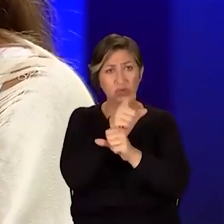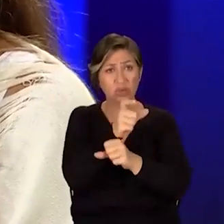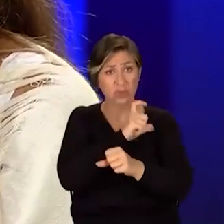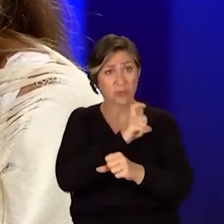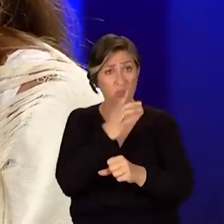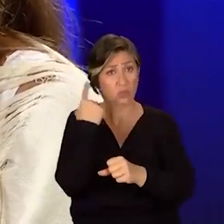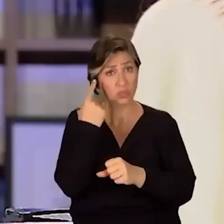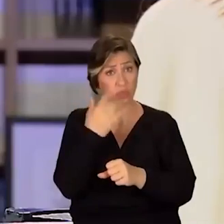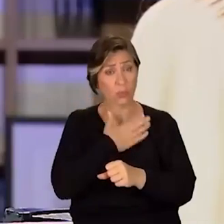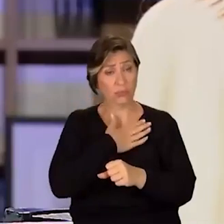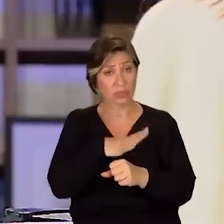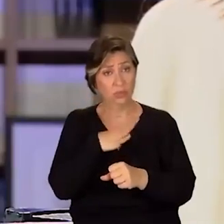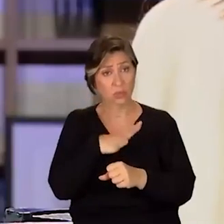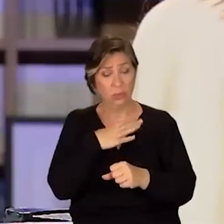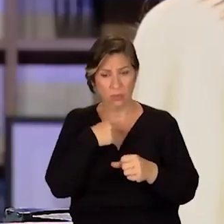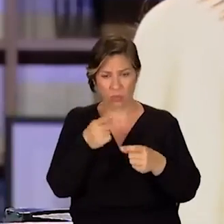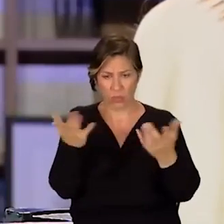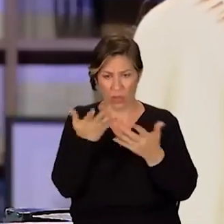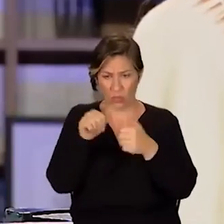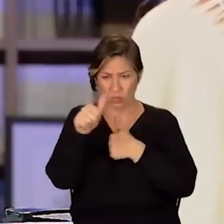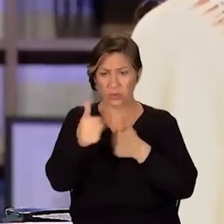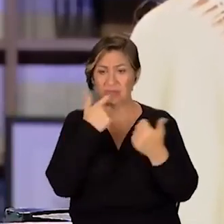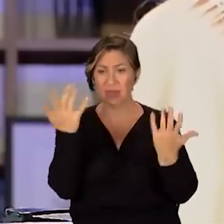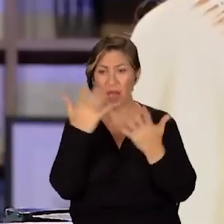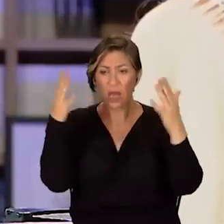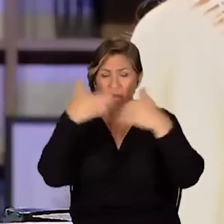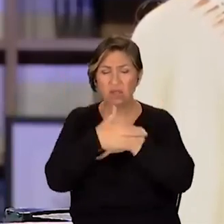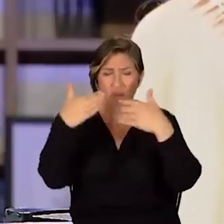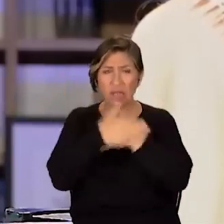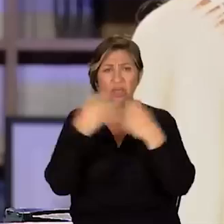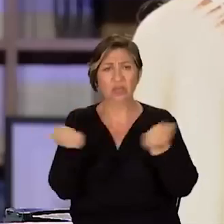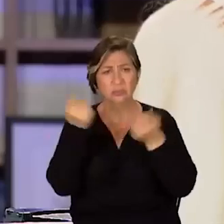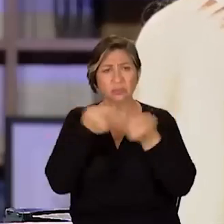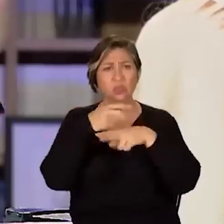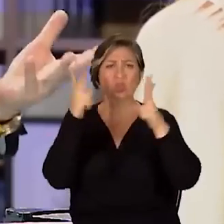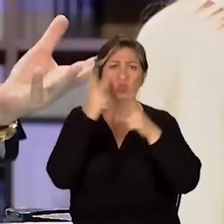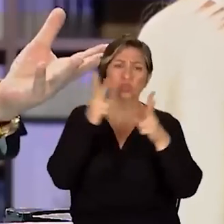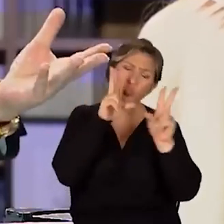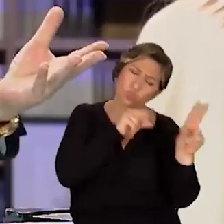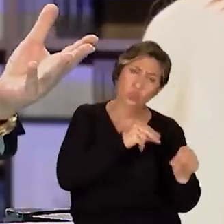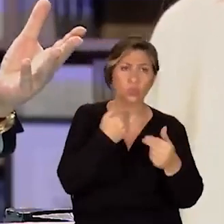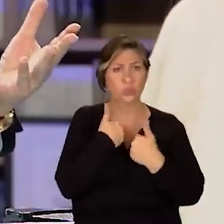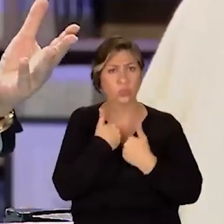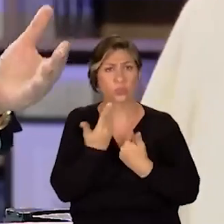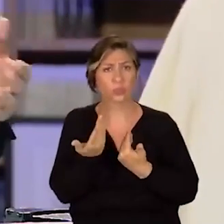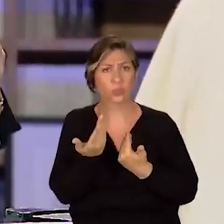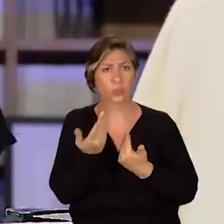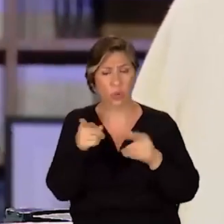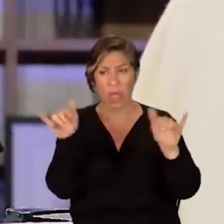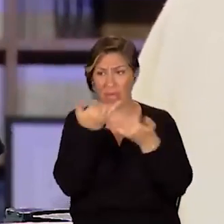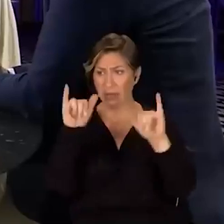cevabını istiyorum. Yani ben mesela işte bu kadar uzun yıllar boyunca bu eğlence sektörü içerisinde